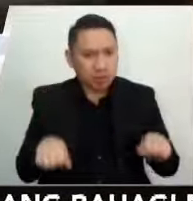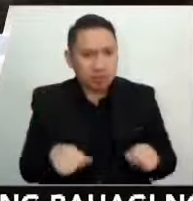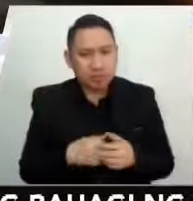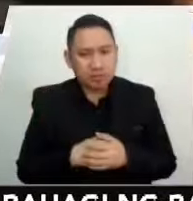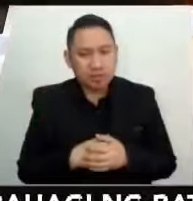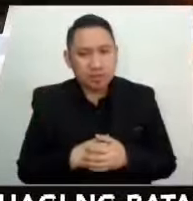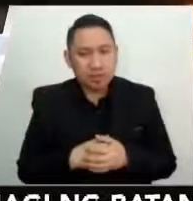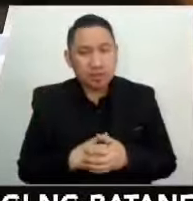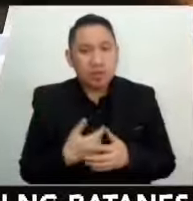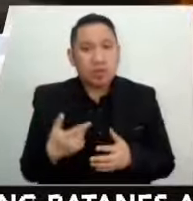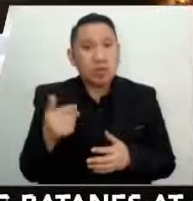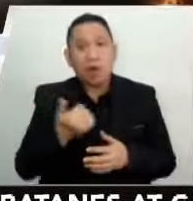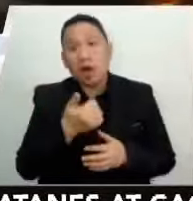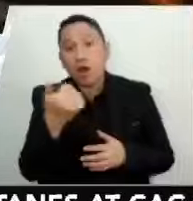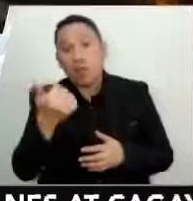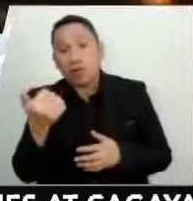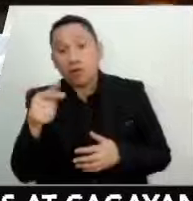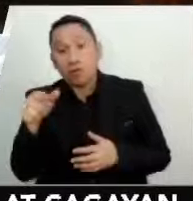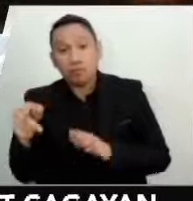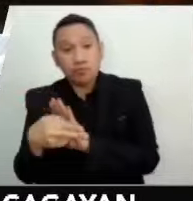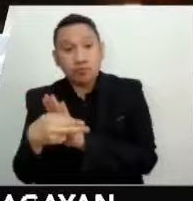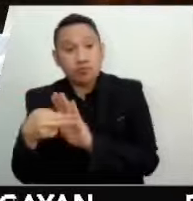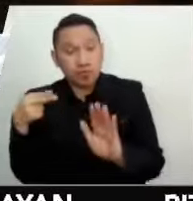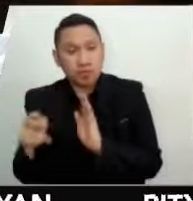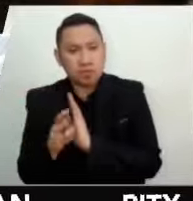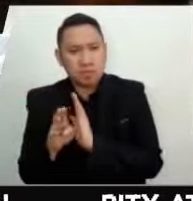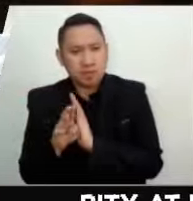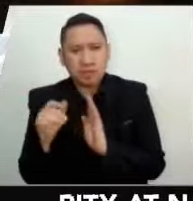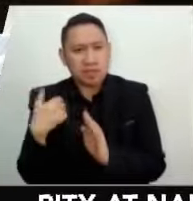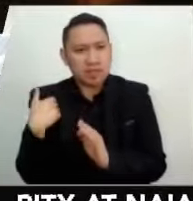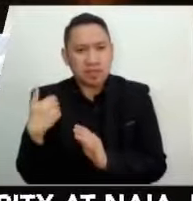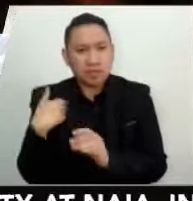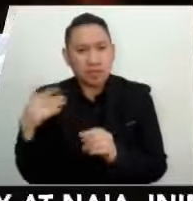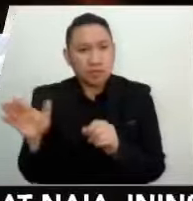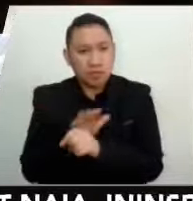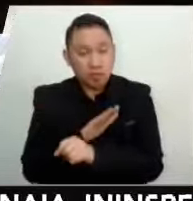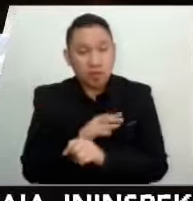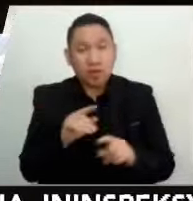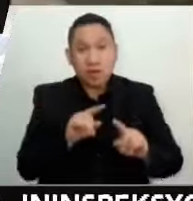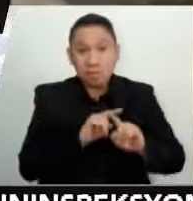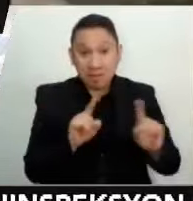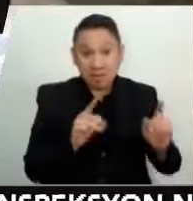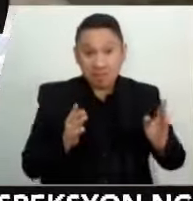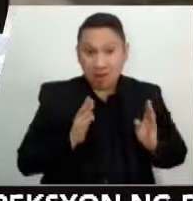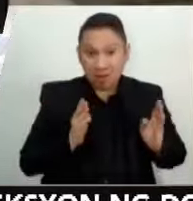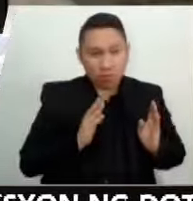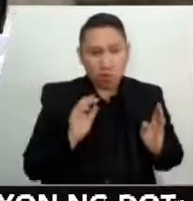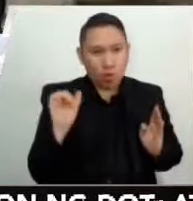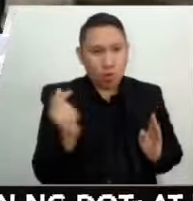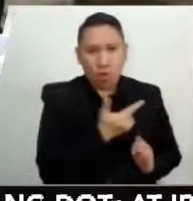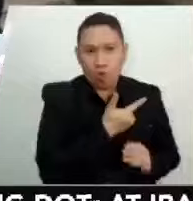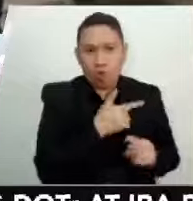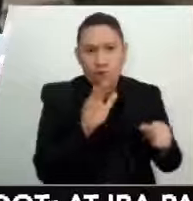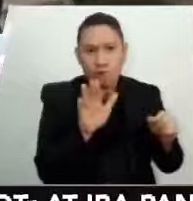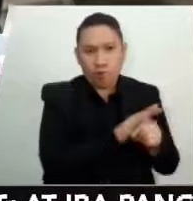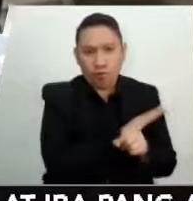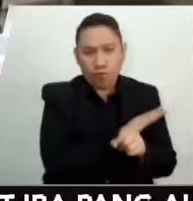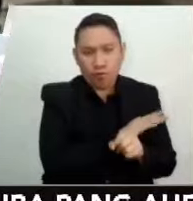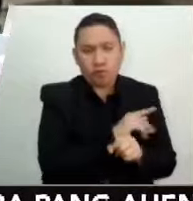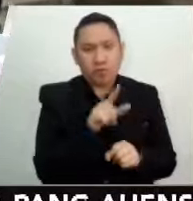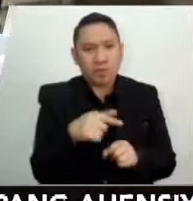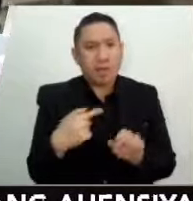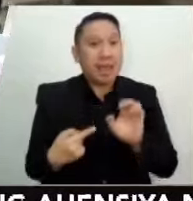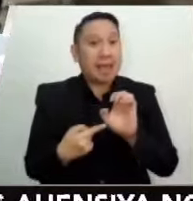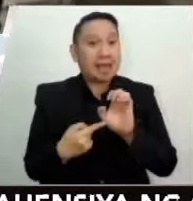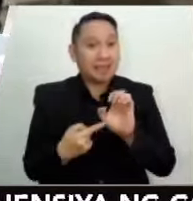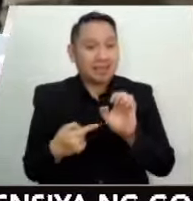ang mga biyahe patungong Pangasinan. Pero ang ilang biyahe na pabagyo, fully booked na. May extra buses naman na inilaan ng pamunuan ng terminal.